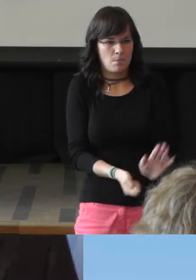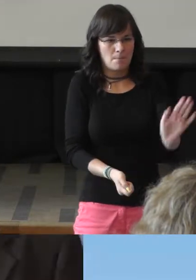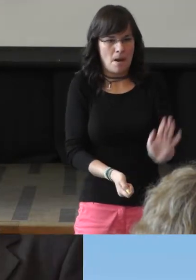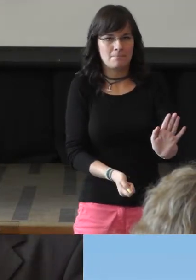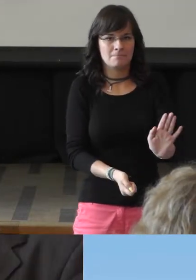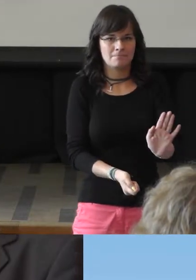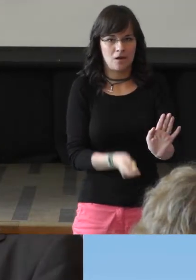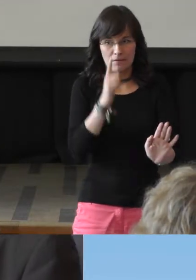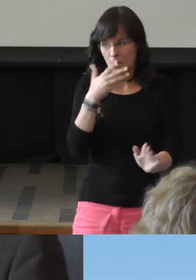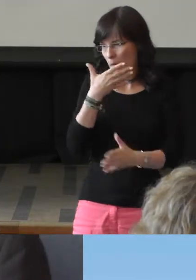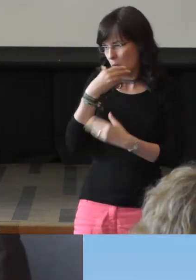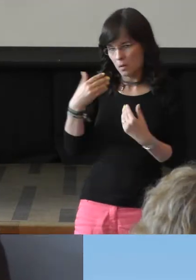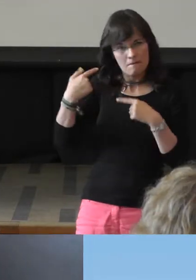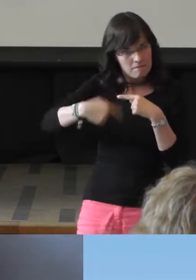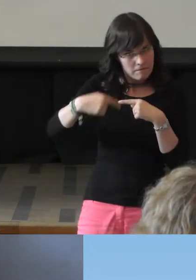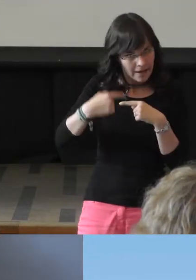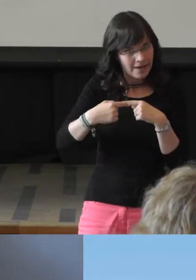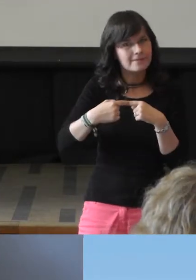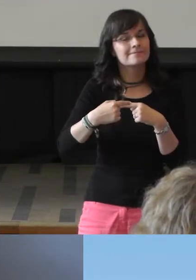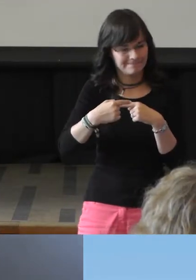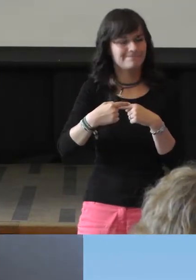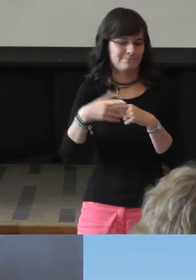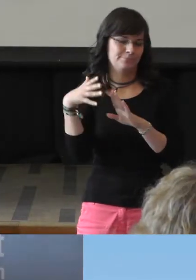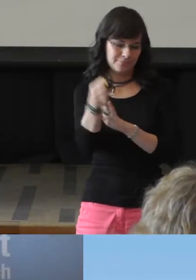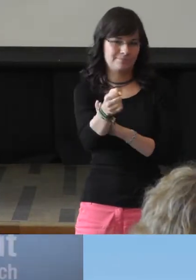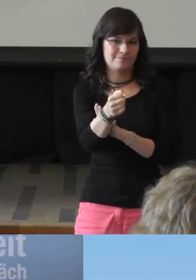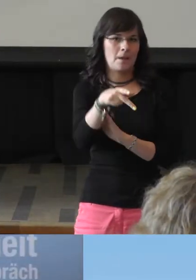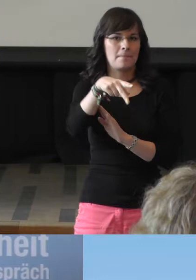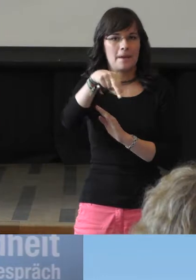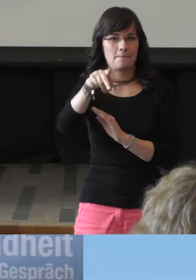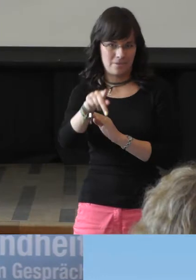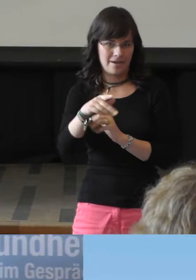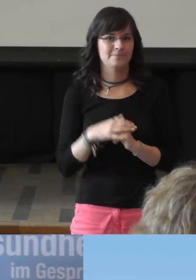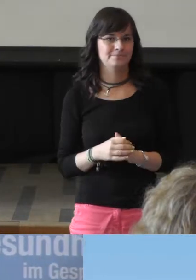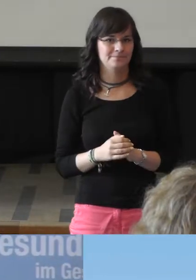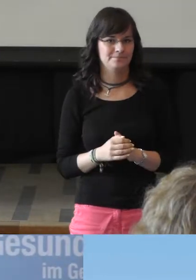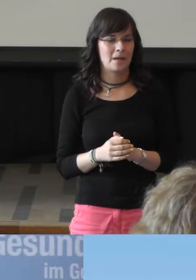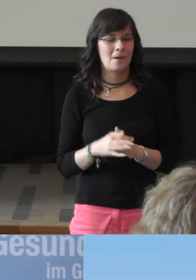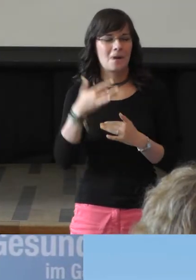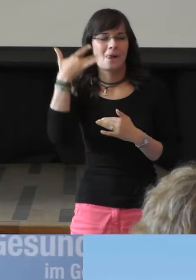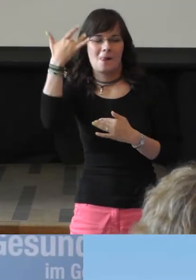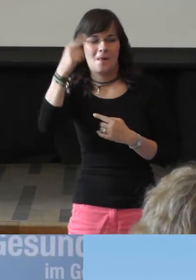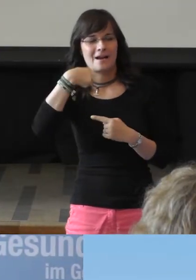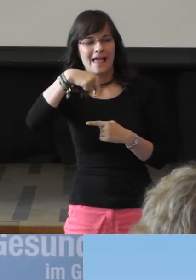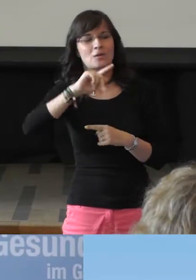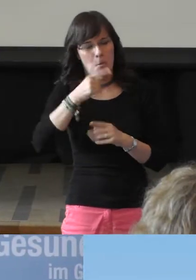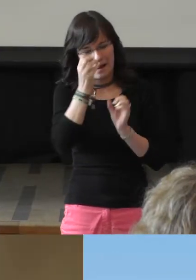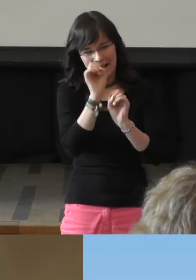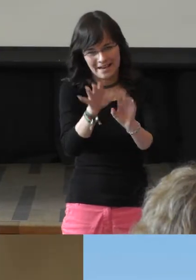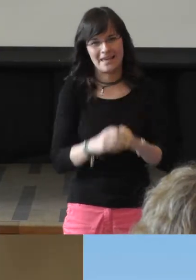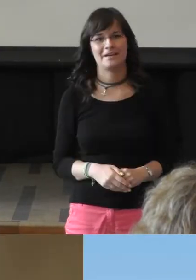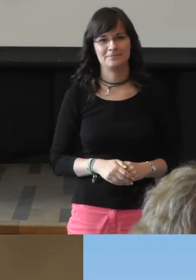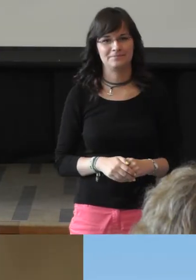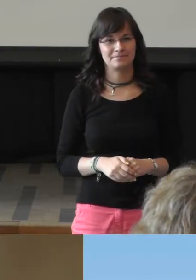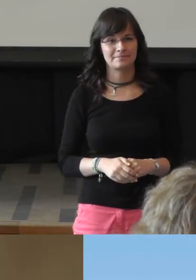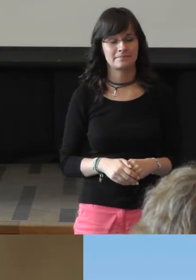Gegenbewegung und das kann man eben nachweisen mit dem Reflexhammer. Kommt gleich als nächstes. Wann